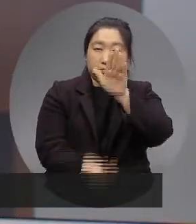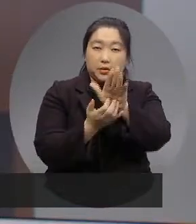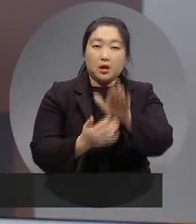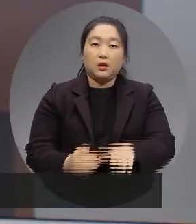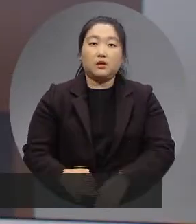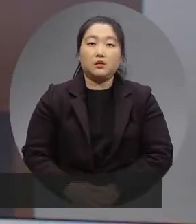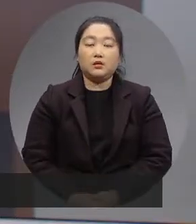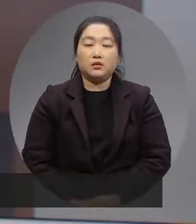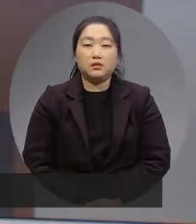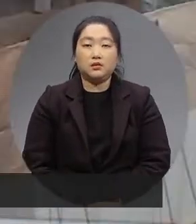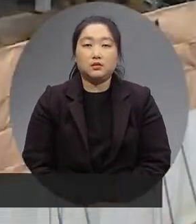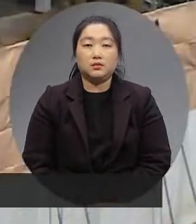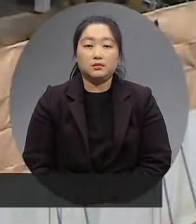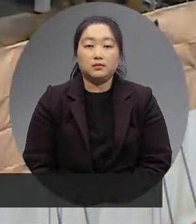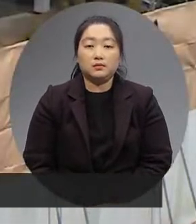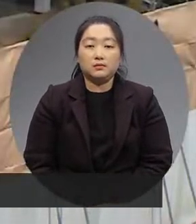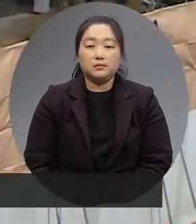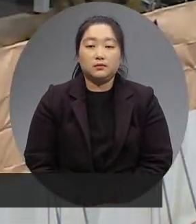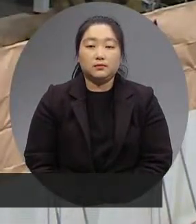기자입니다.